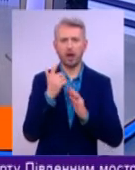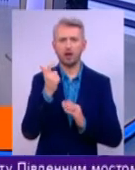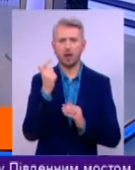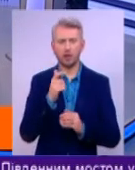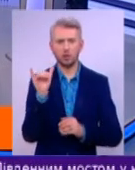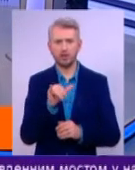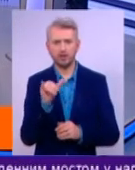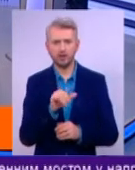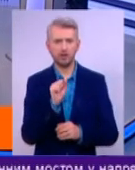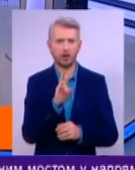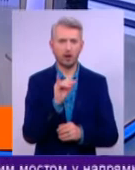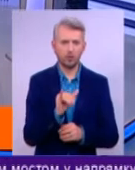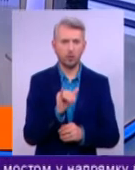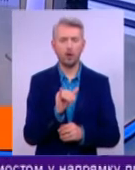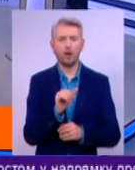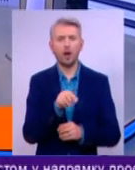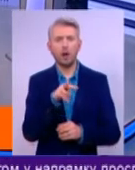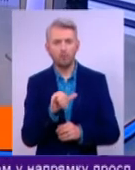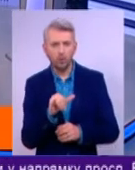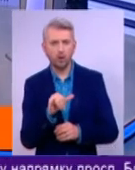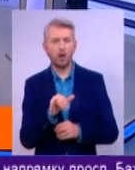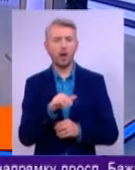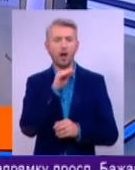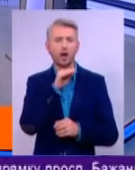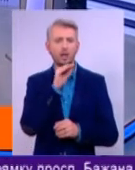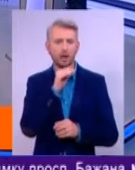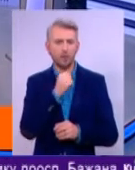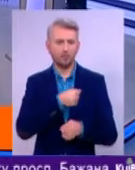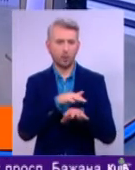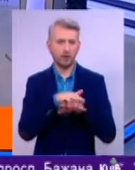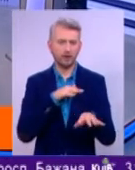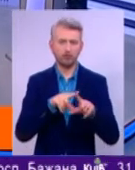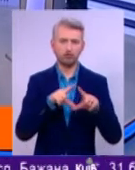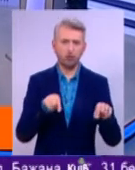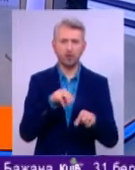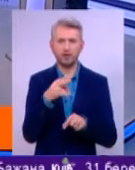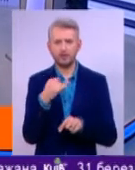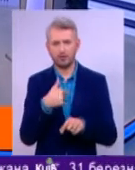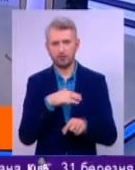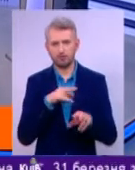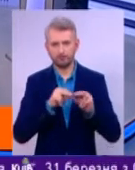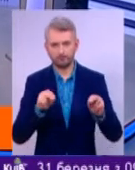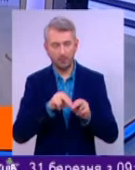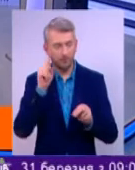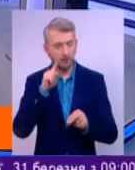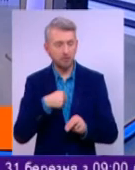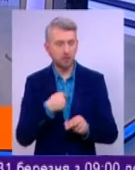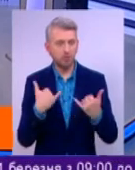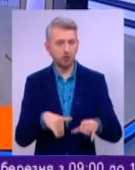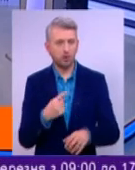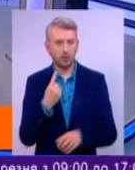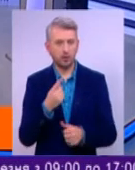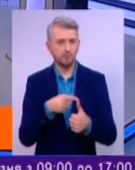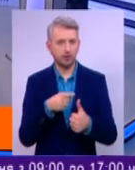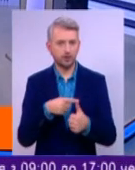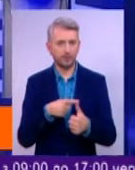АМУ, Академія військової збройних сил, школи, ліцеї викладав. Ви знаєте, мене поражає одне.